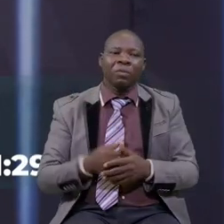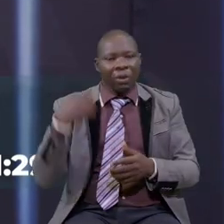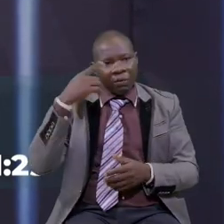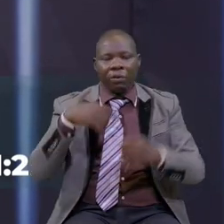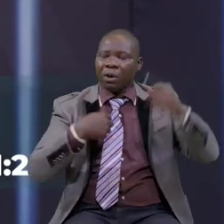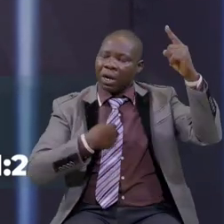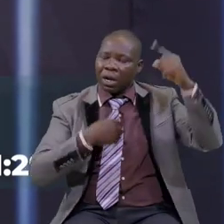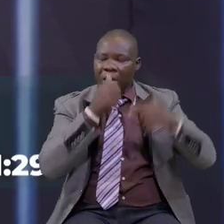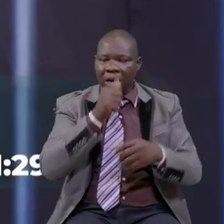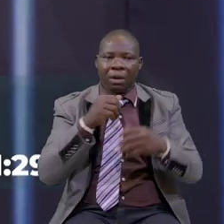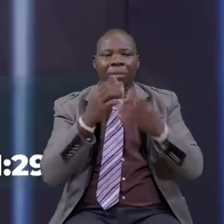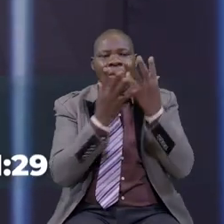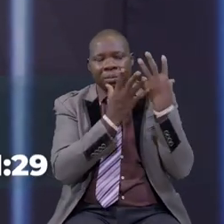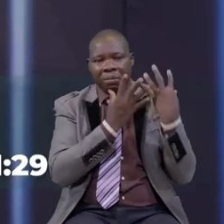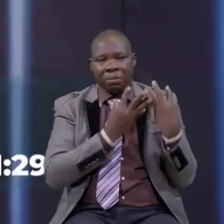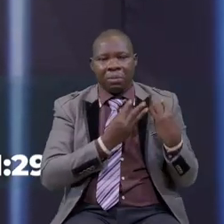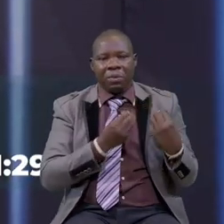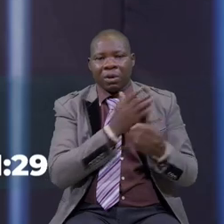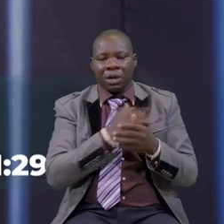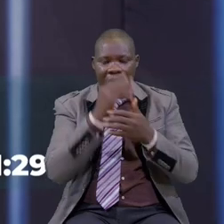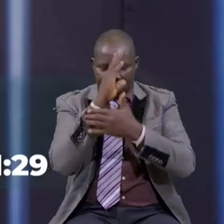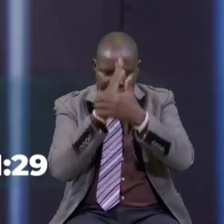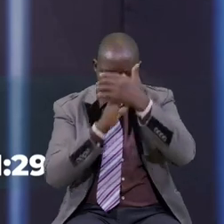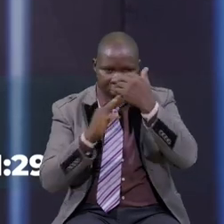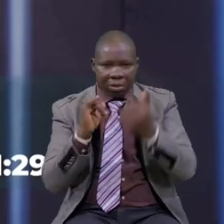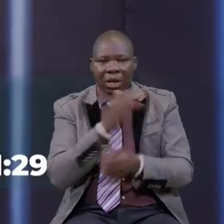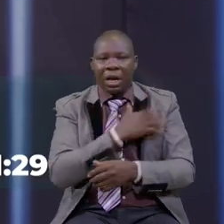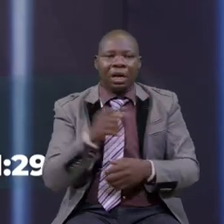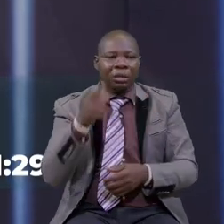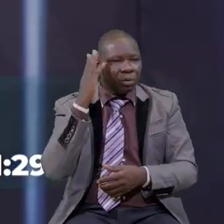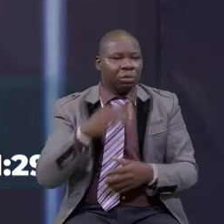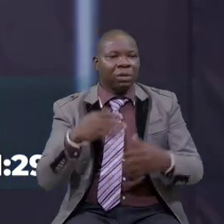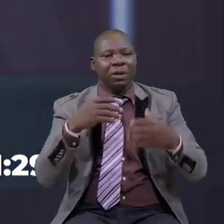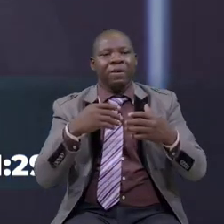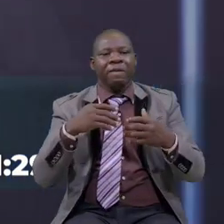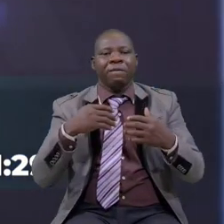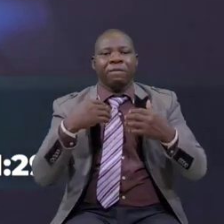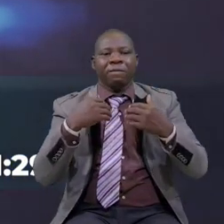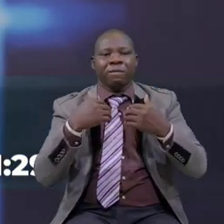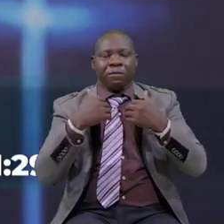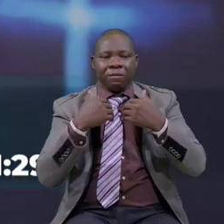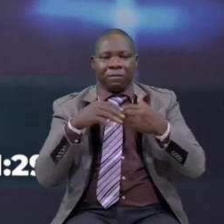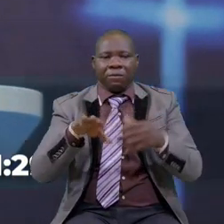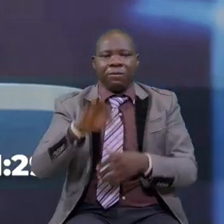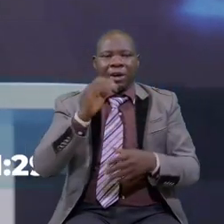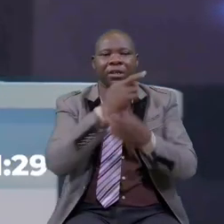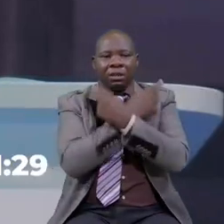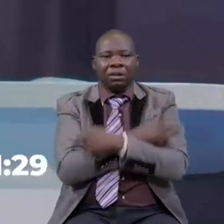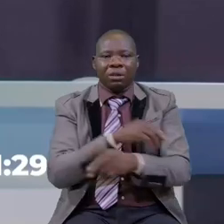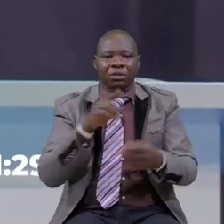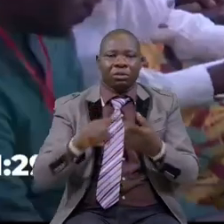Et après, quand je suis doux et humble, et vous trouverez du repos pour vos